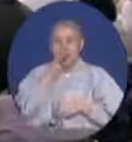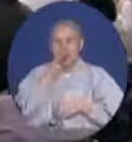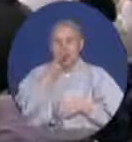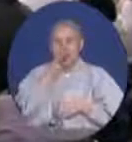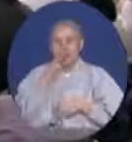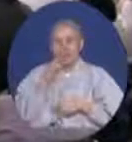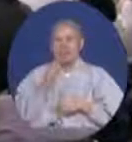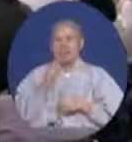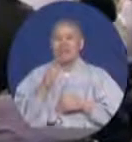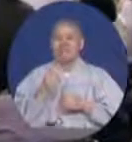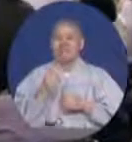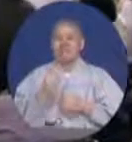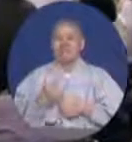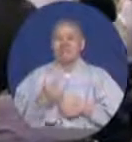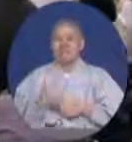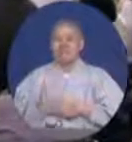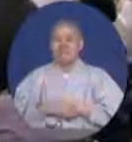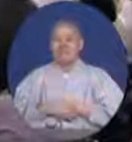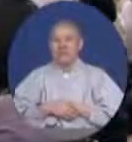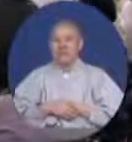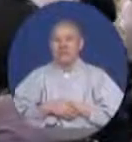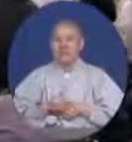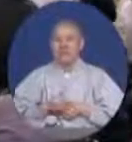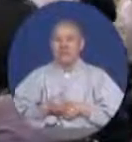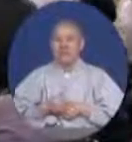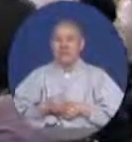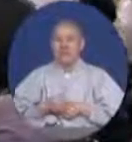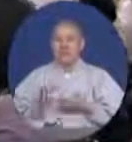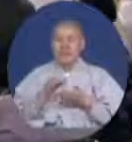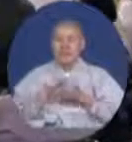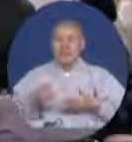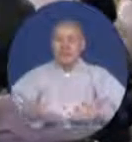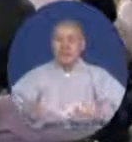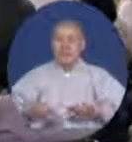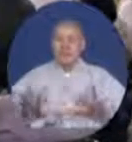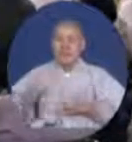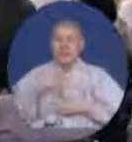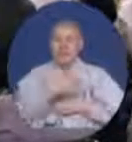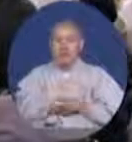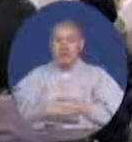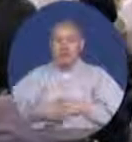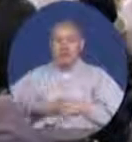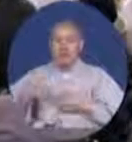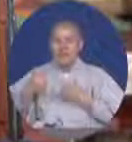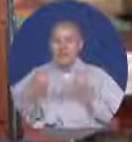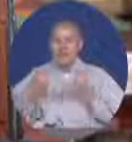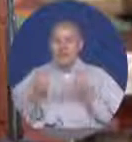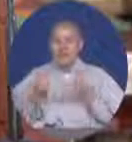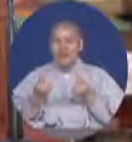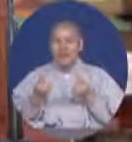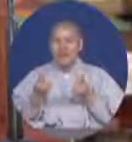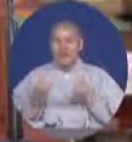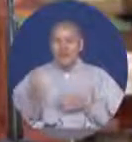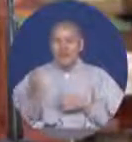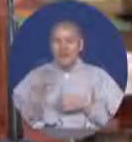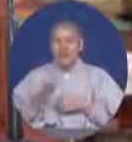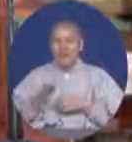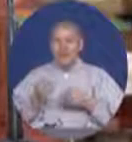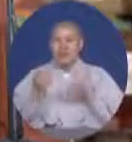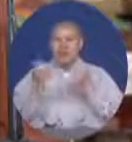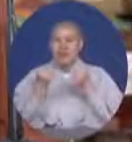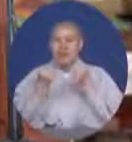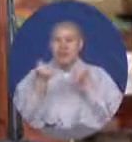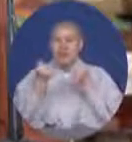천하장사 어림도 없는 몸이고 쓸모없는 몸이다 이 말이에요. 이 몸은 그런 건데 뭐 건강